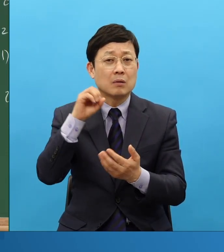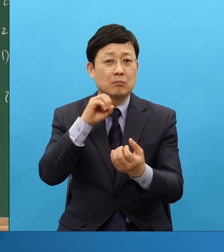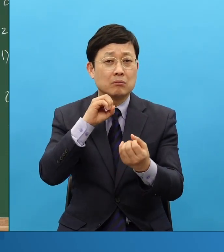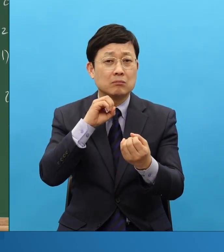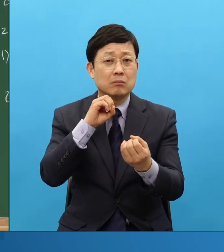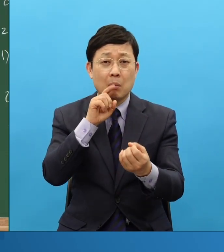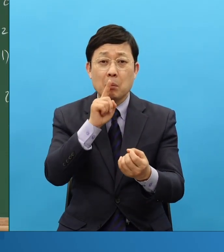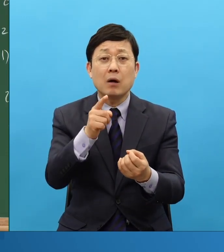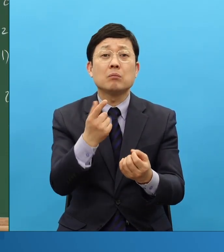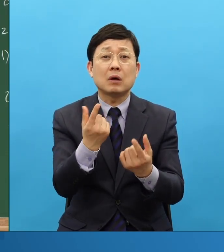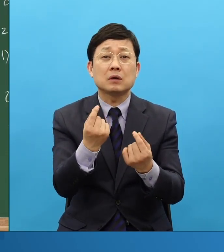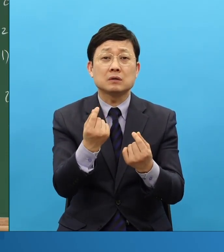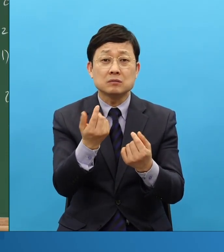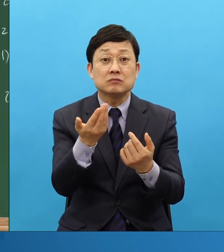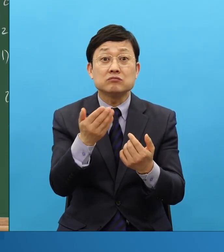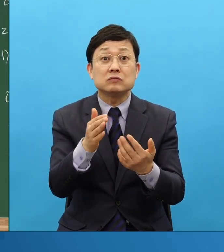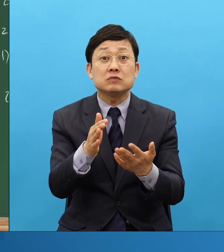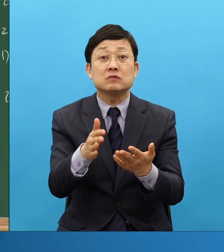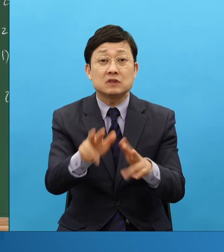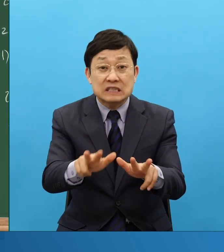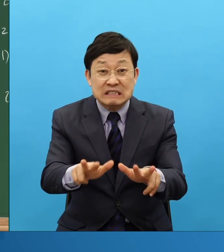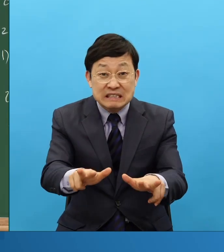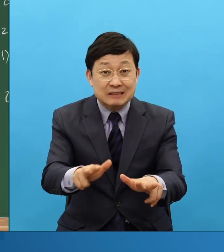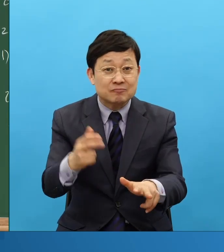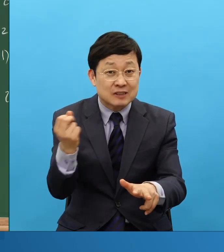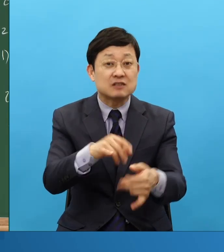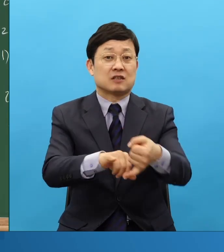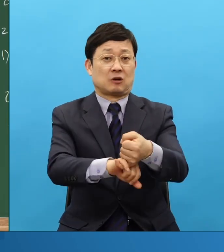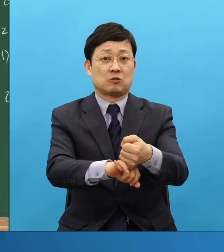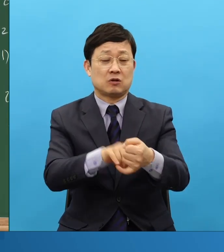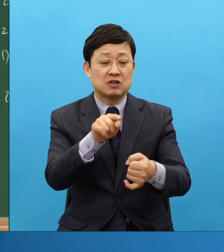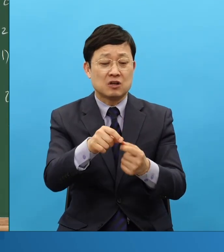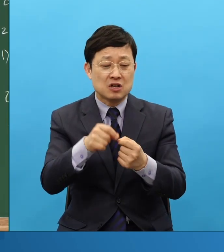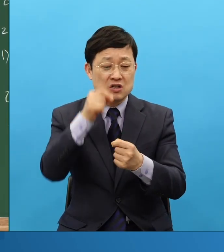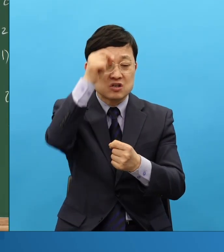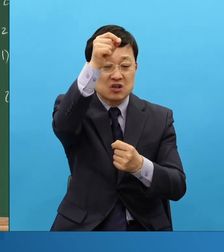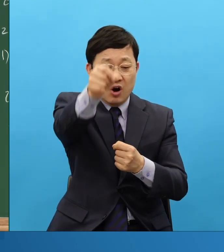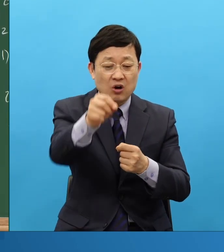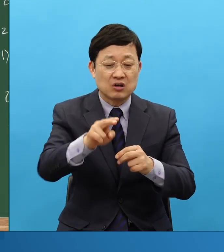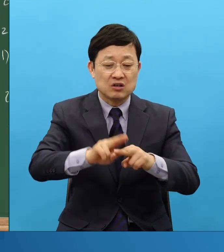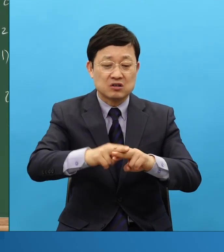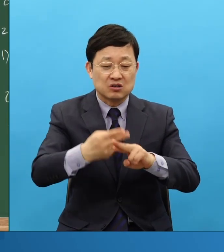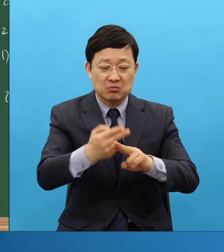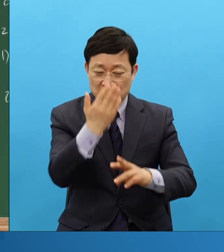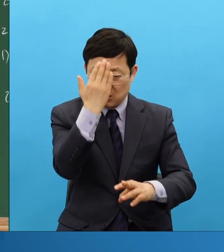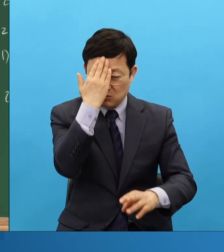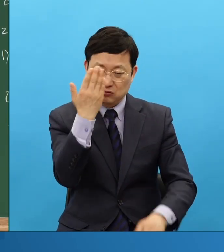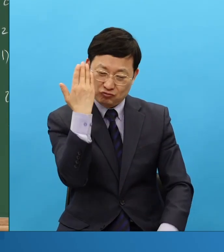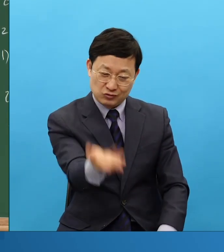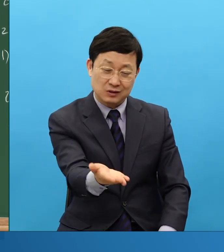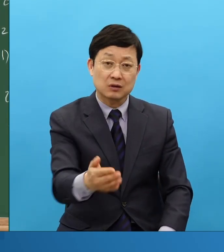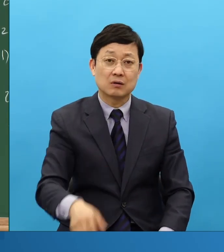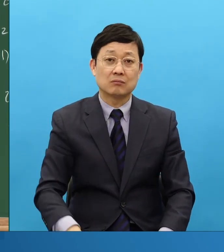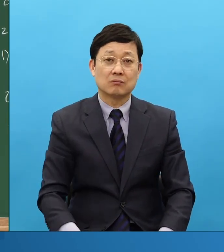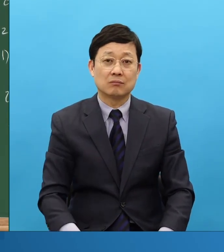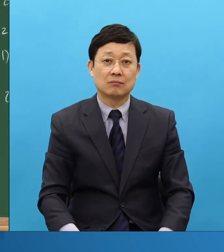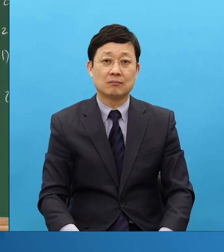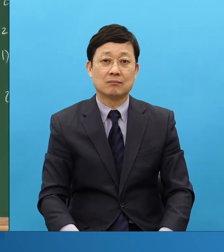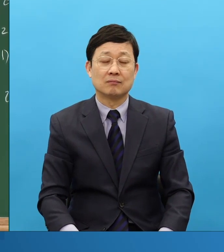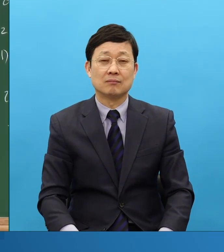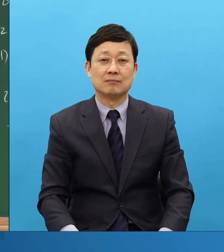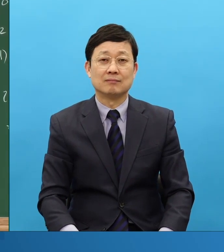reveal to him. 다니는 게 문제야. 네 다녀보라. 내가 네게 영원히 주겠다. And did he ever not take these paths? He said, "Go and now." 그리고